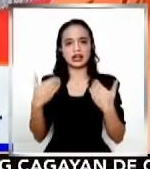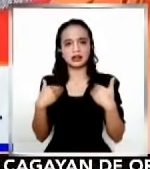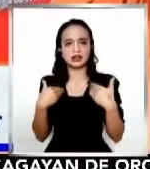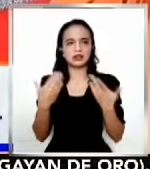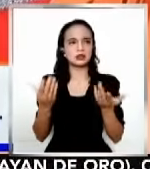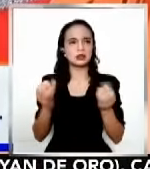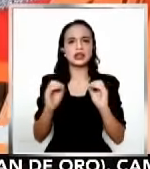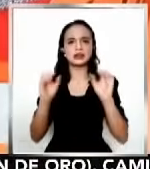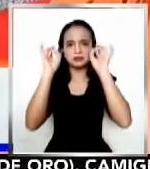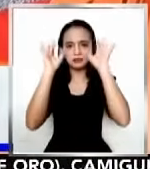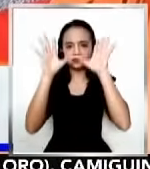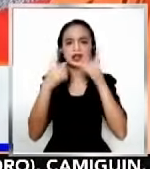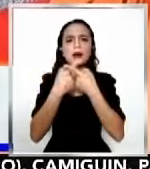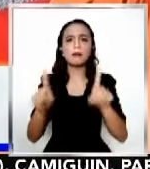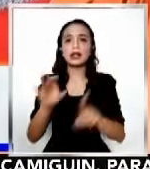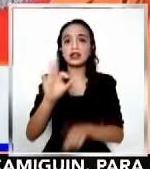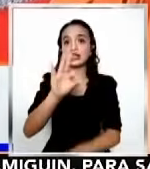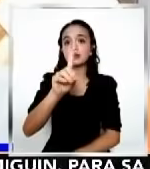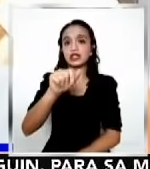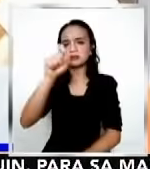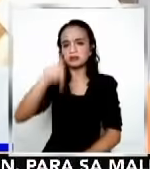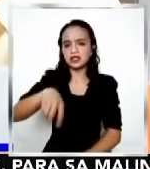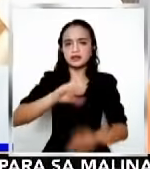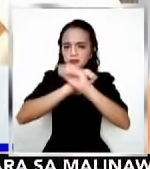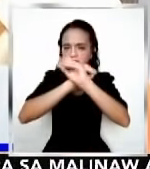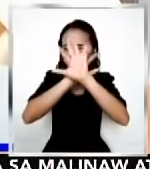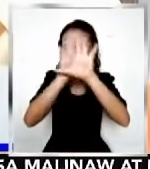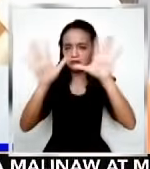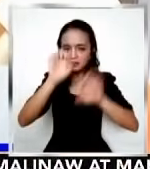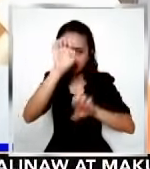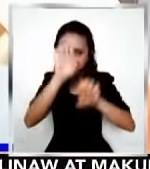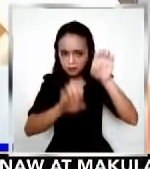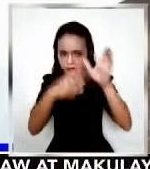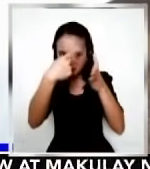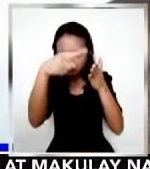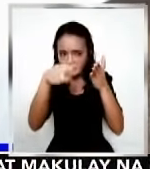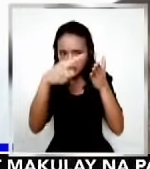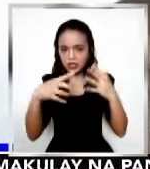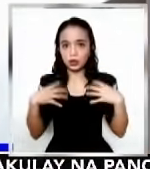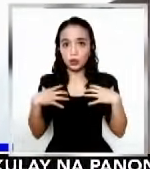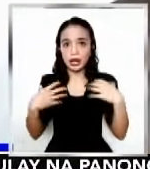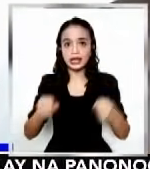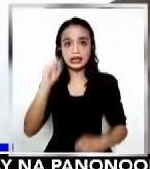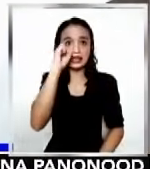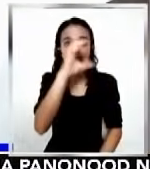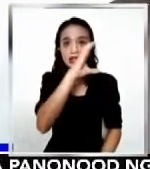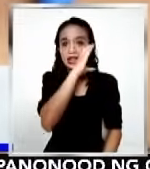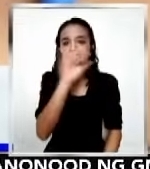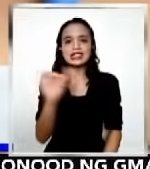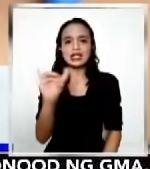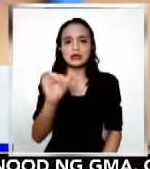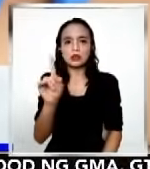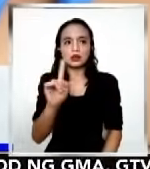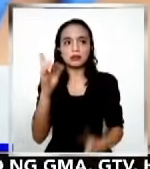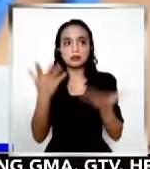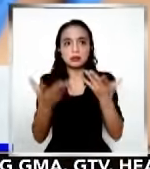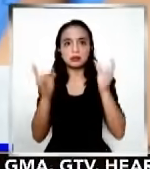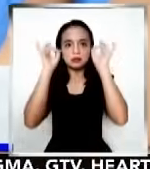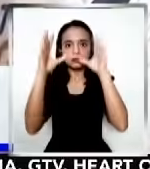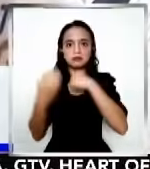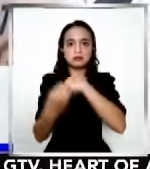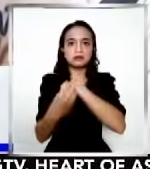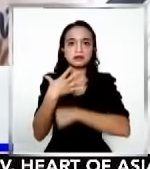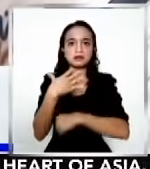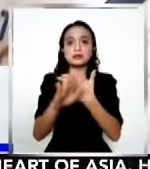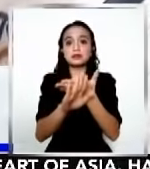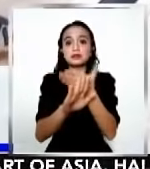na kailangang masusing ma-evaluate ang kalusugan ng senior citizen, pati na ang panganib na mahawa ito ng COVID bago ito bakunahan.